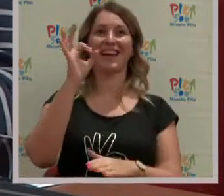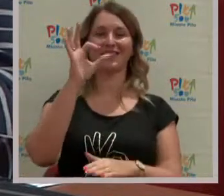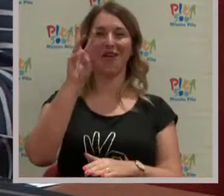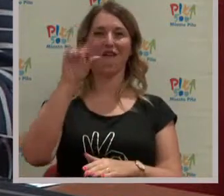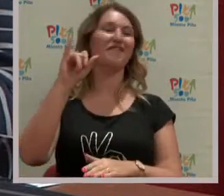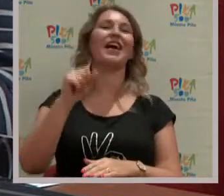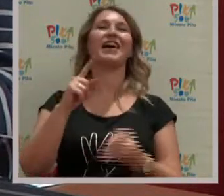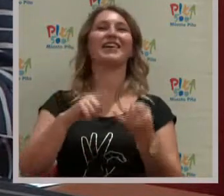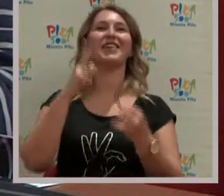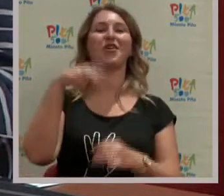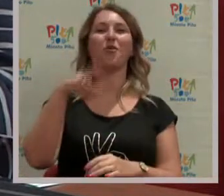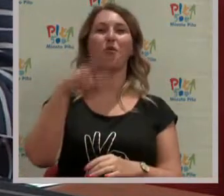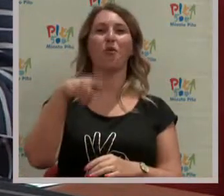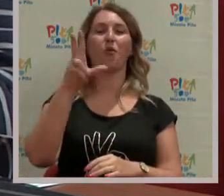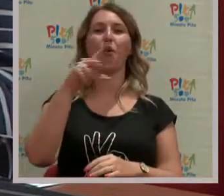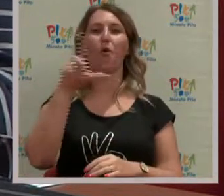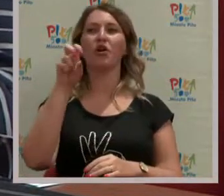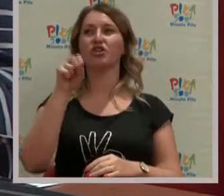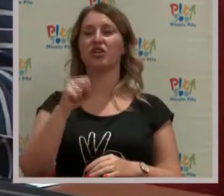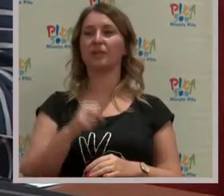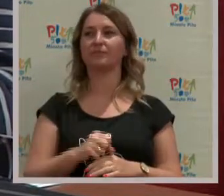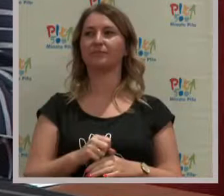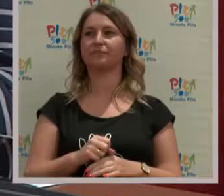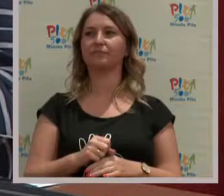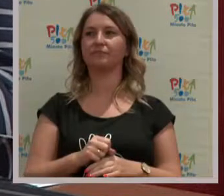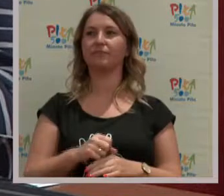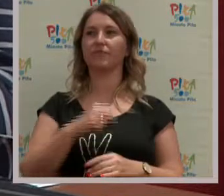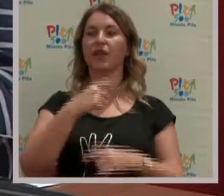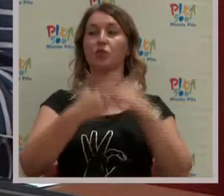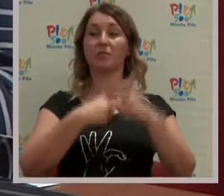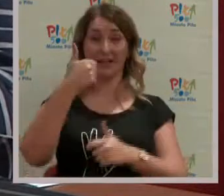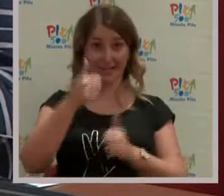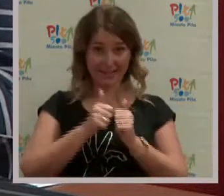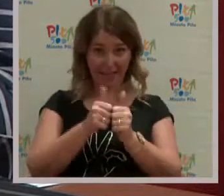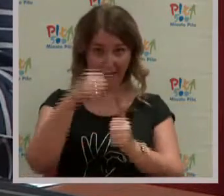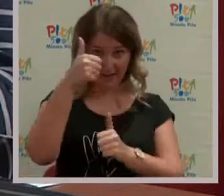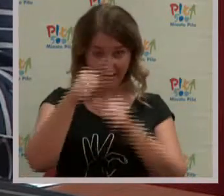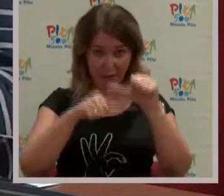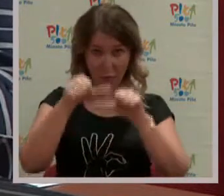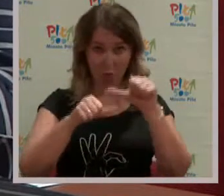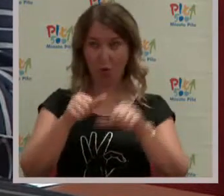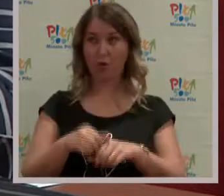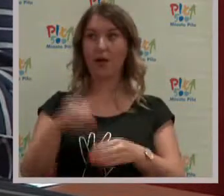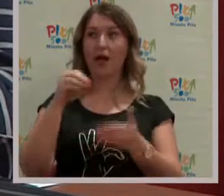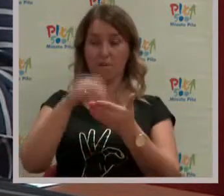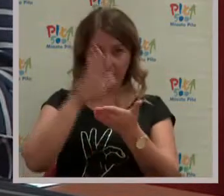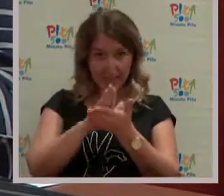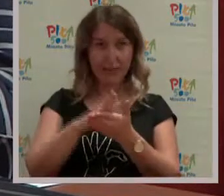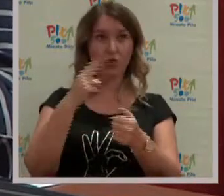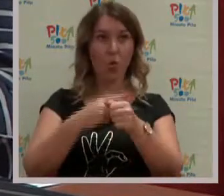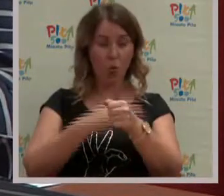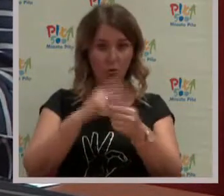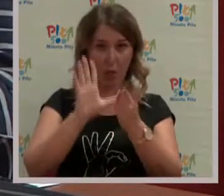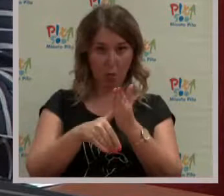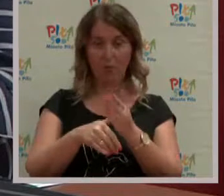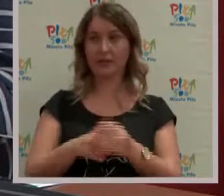wraz z wjazdami do posesji proszę Państwa było to zadanie jednoroczne wpisane do budżetu miasta na bieżący rok i